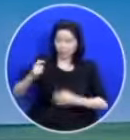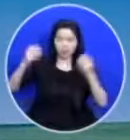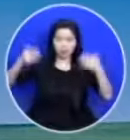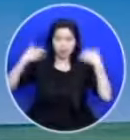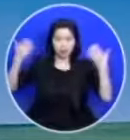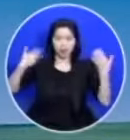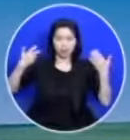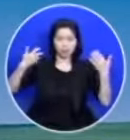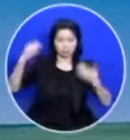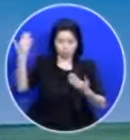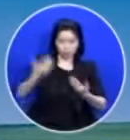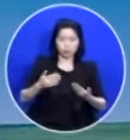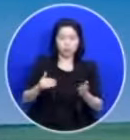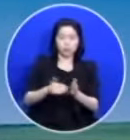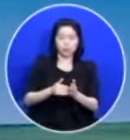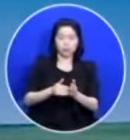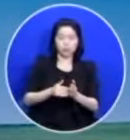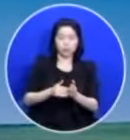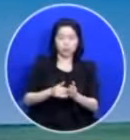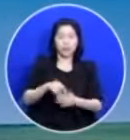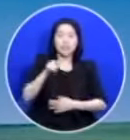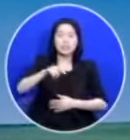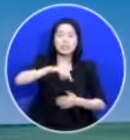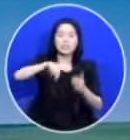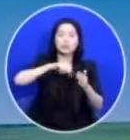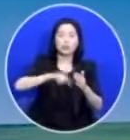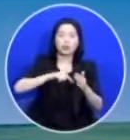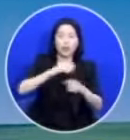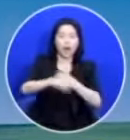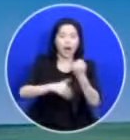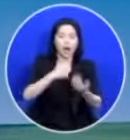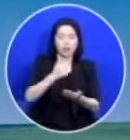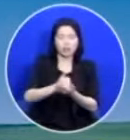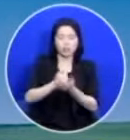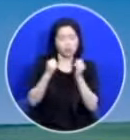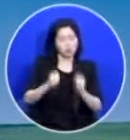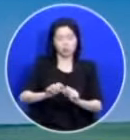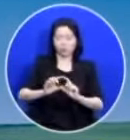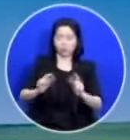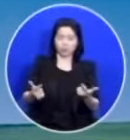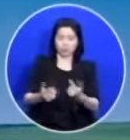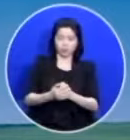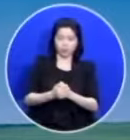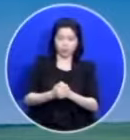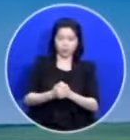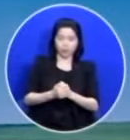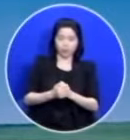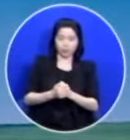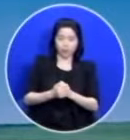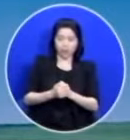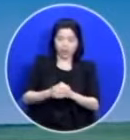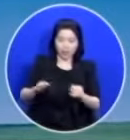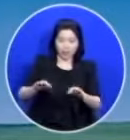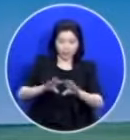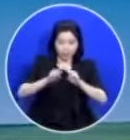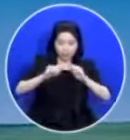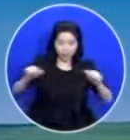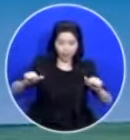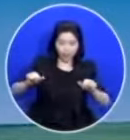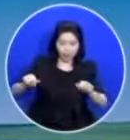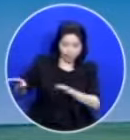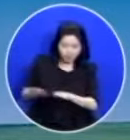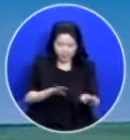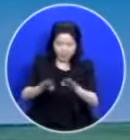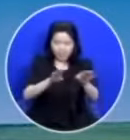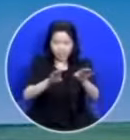지나가게 했습니다 근데 그 속에 하나님이 계시지 않았어요 땅이 요동하고 땅이 갈라지는